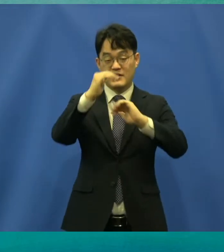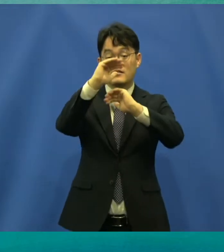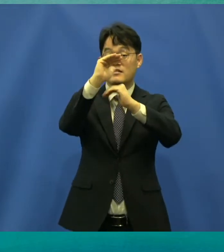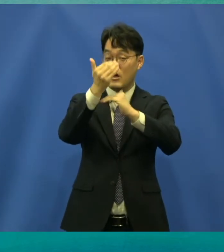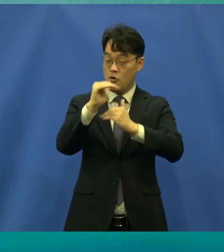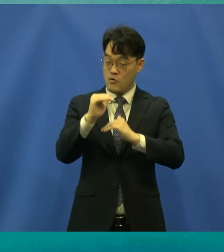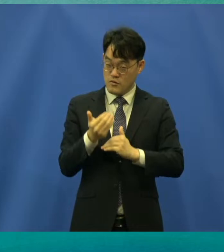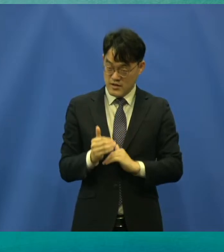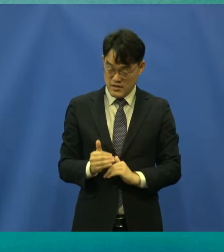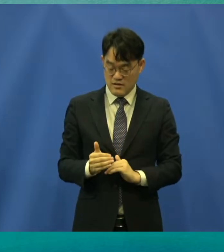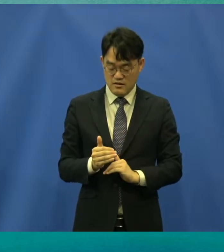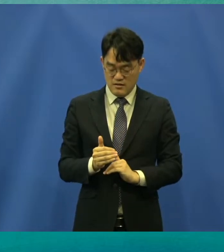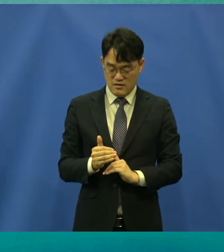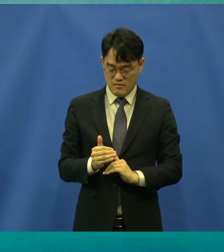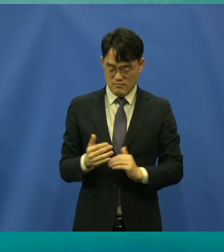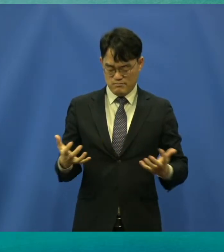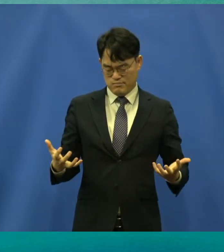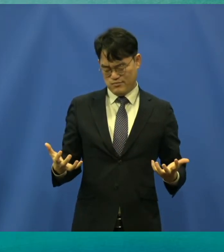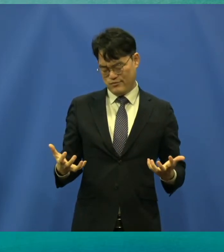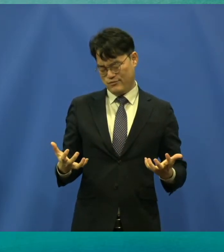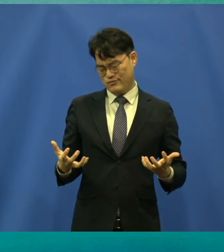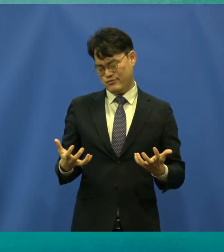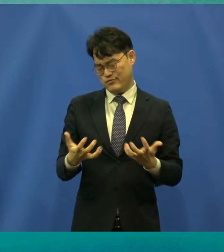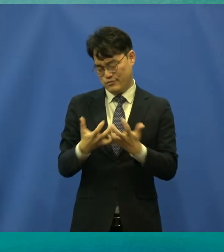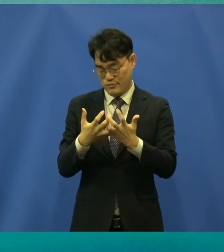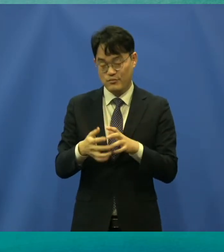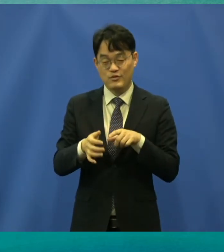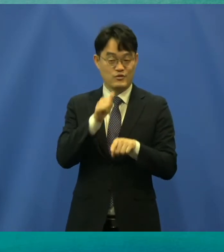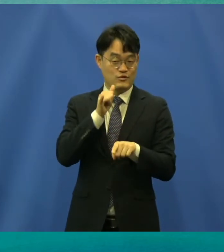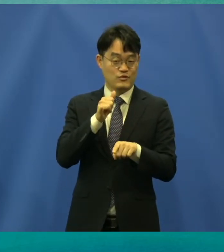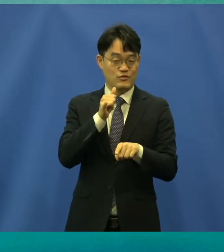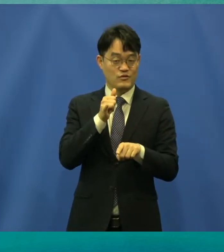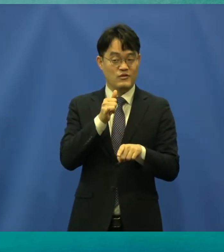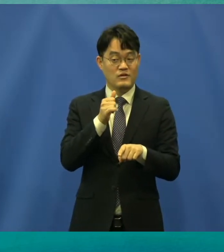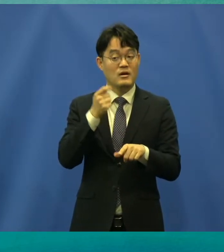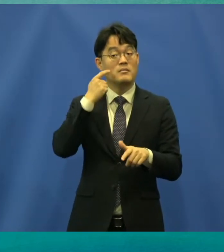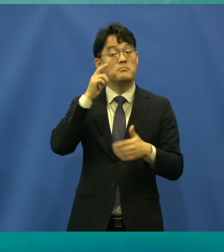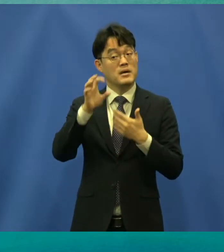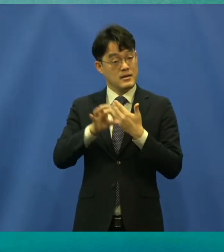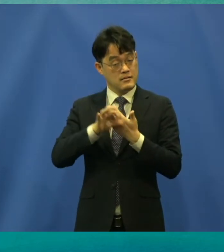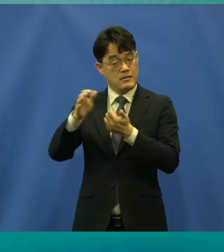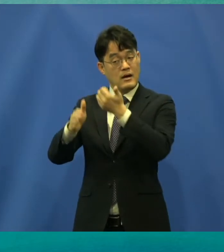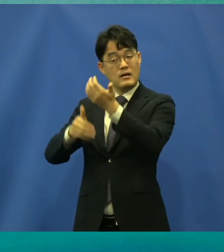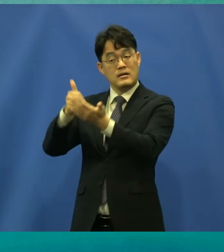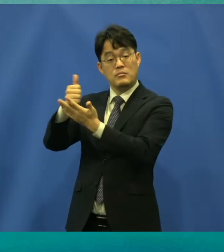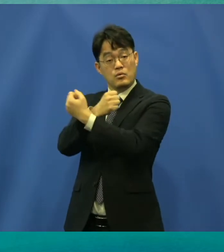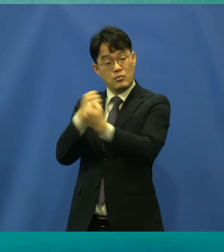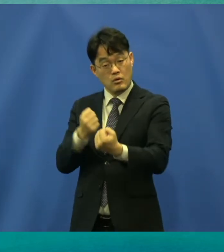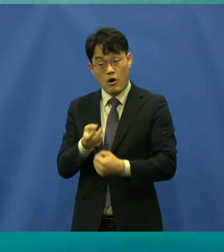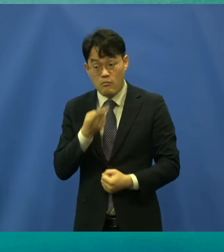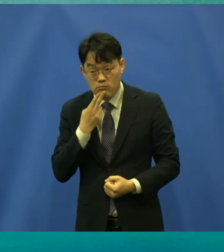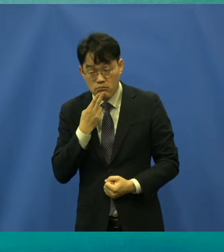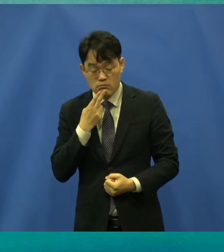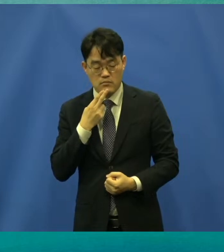하나님의 용서라는 것. 하나님의 용서가 없다면 이 제기는 불가능한 것이죠.